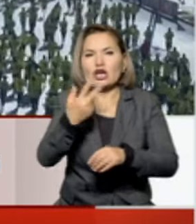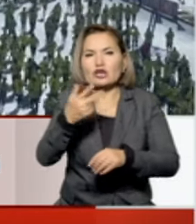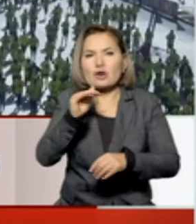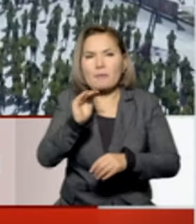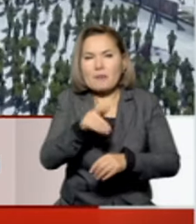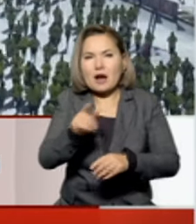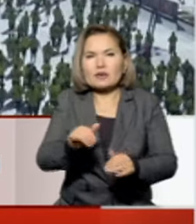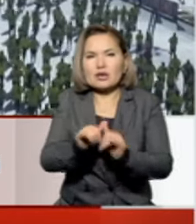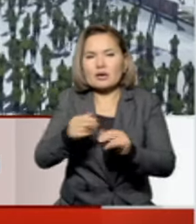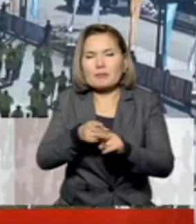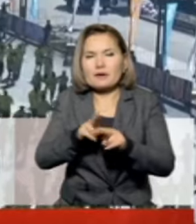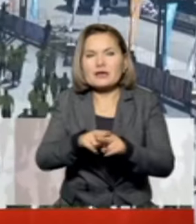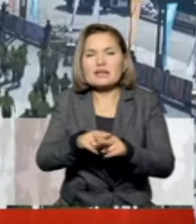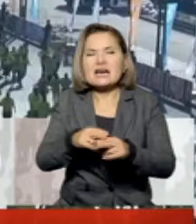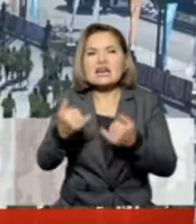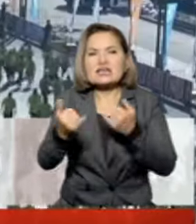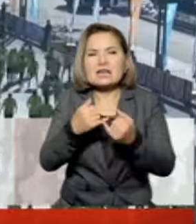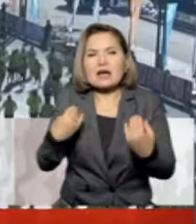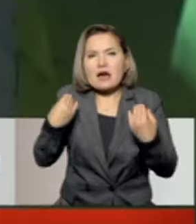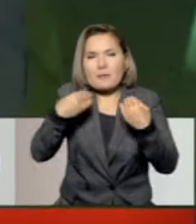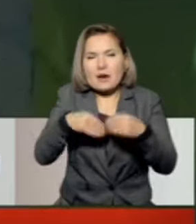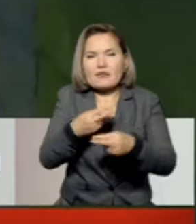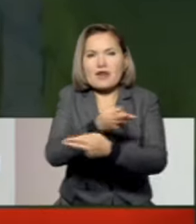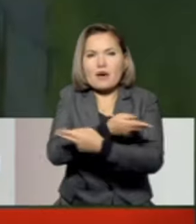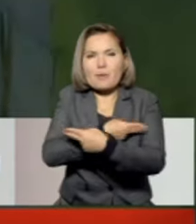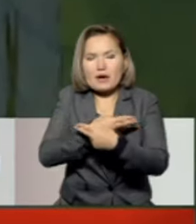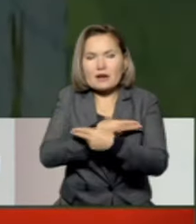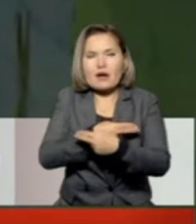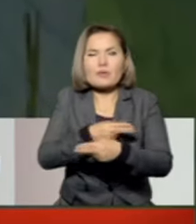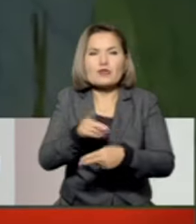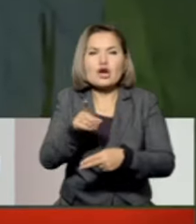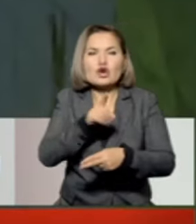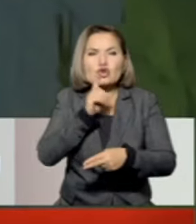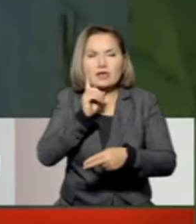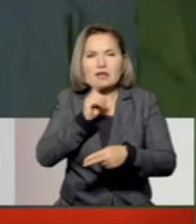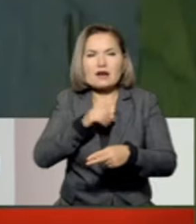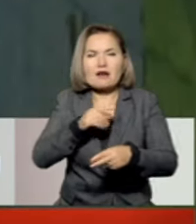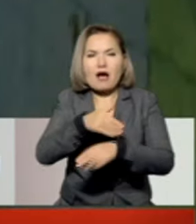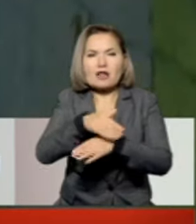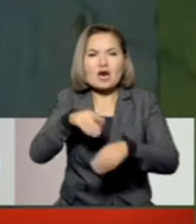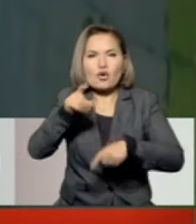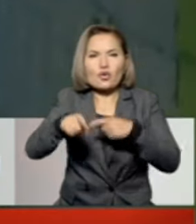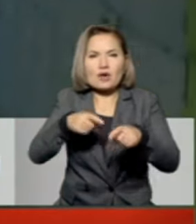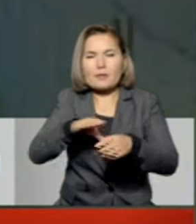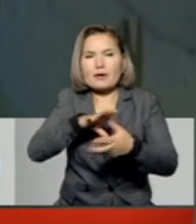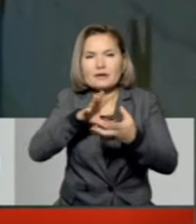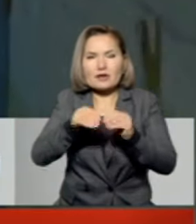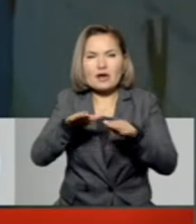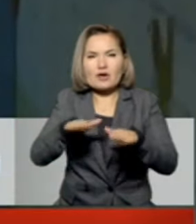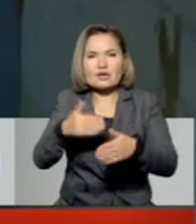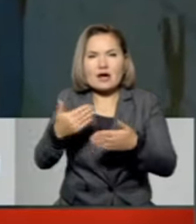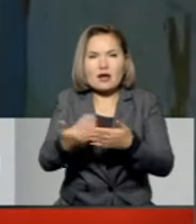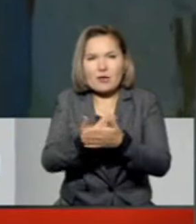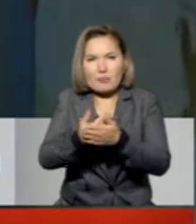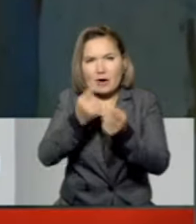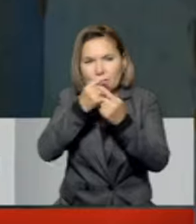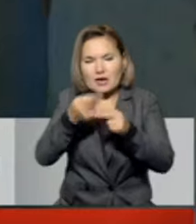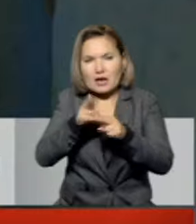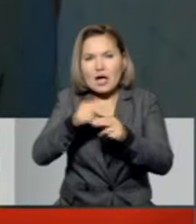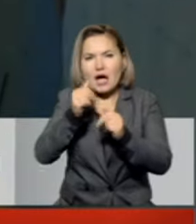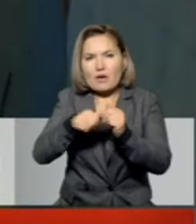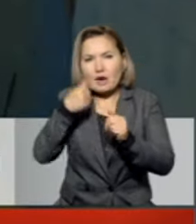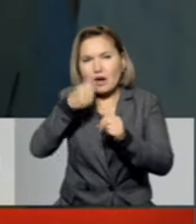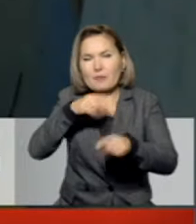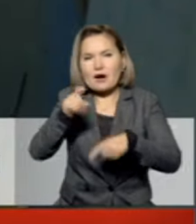мыңнан асып кеткен. Сары киімдеген марафоншылар қала көшелерімен жүгіріп өтті. Жергілікті ақпарат құралдарының хабарлауынша, жыл